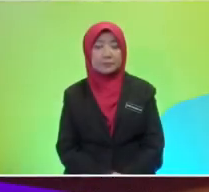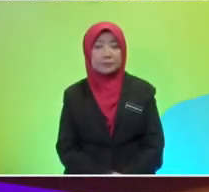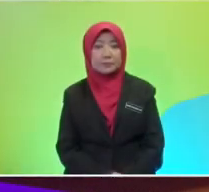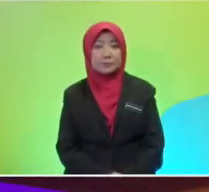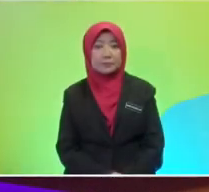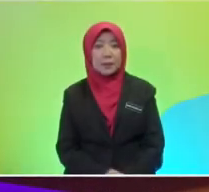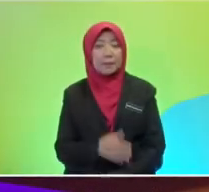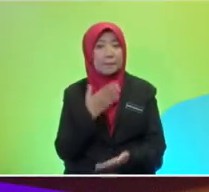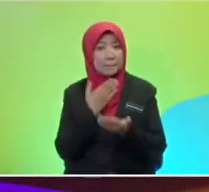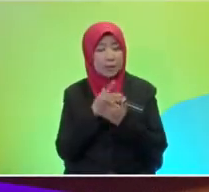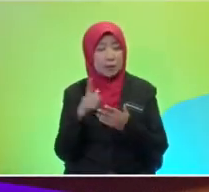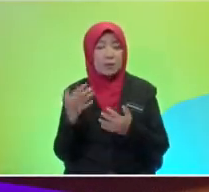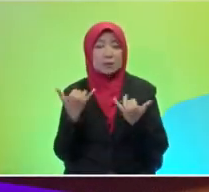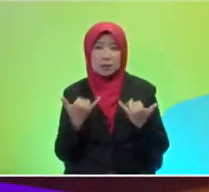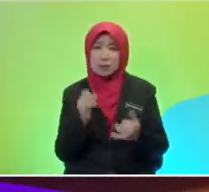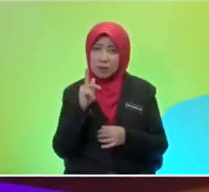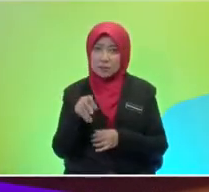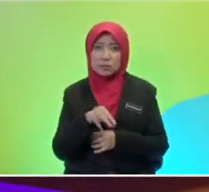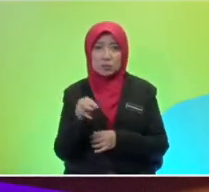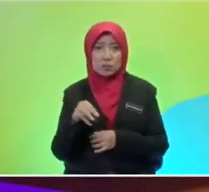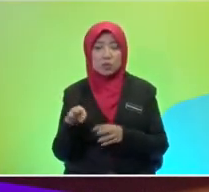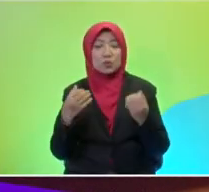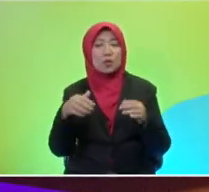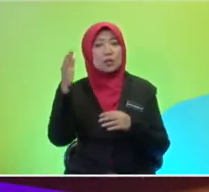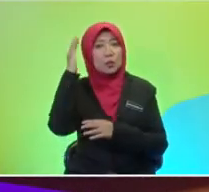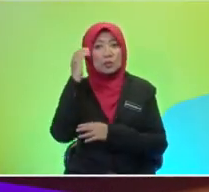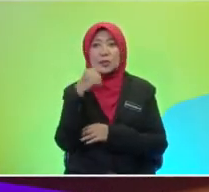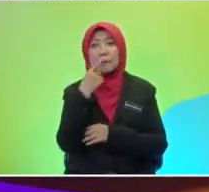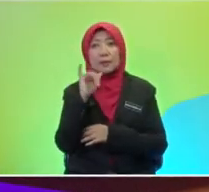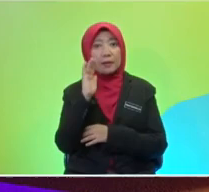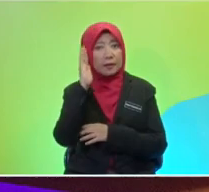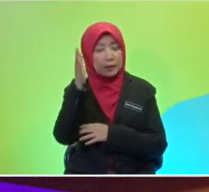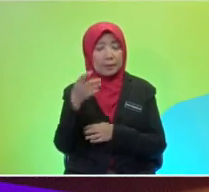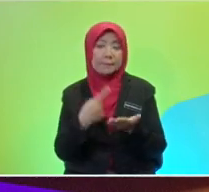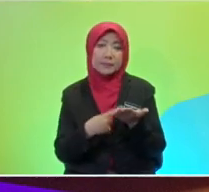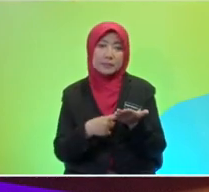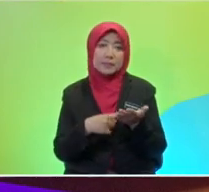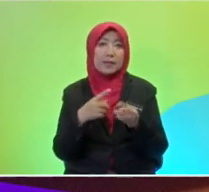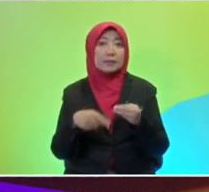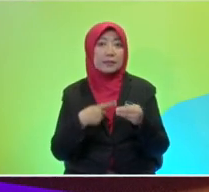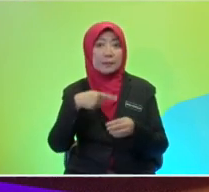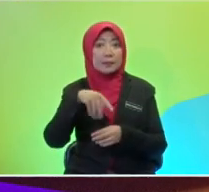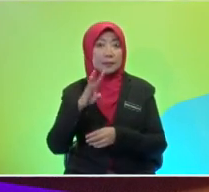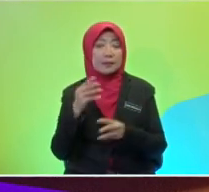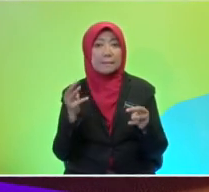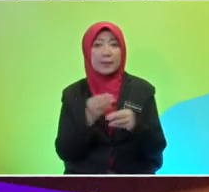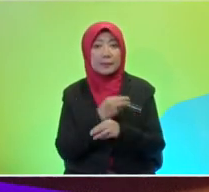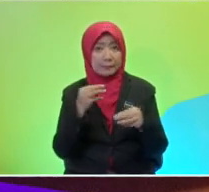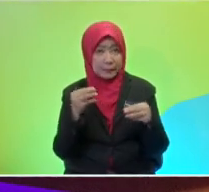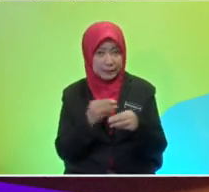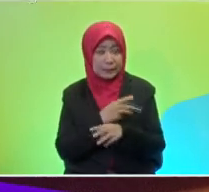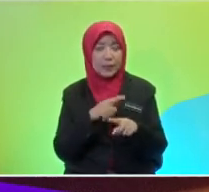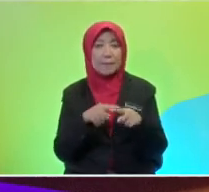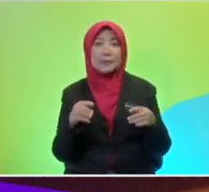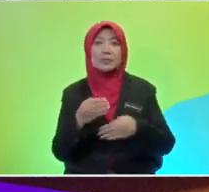Baik saya pasti murid-murid dah tahu dah Siapakah guru yang akan kongsikan mengenai penaksiran bilik Raja bagi mata pelajaran matematika tapi